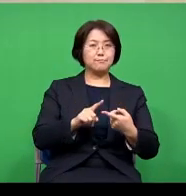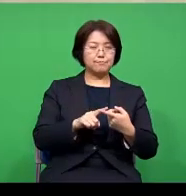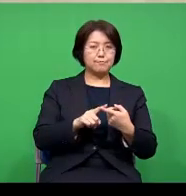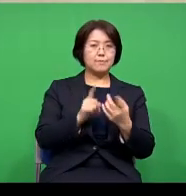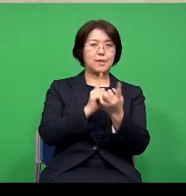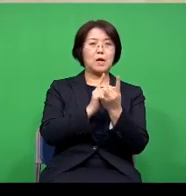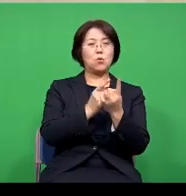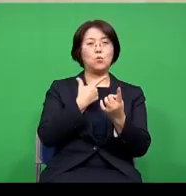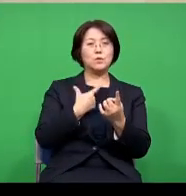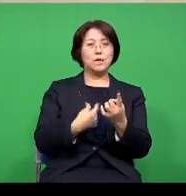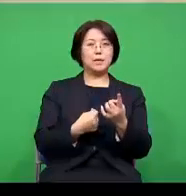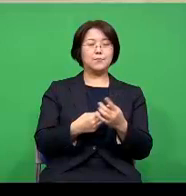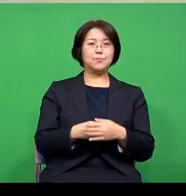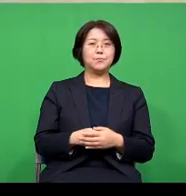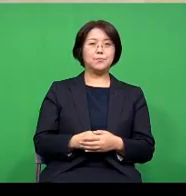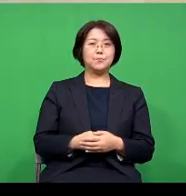やっていきたい、こういうふうに思います。